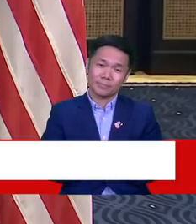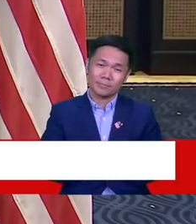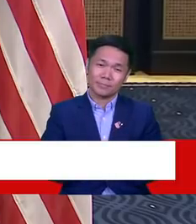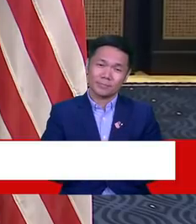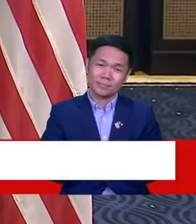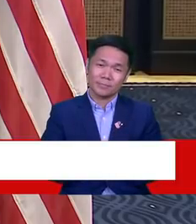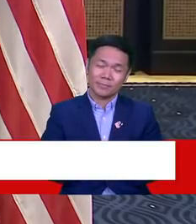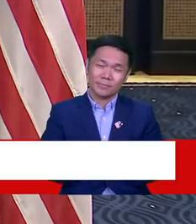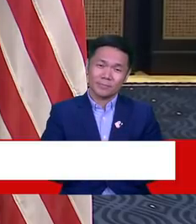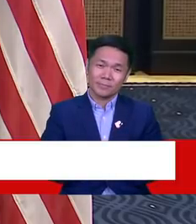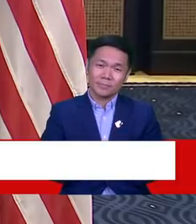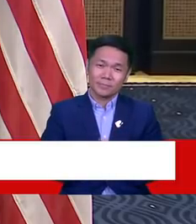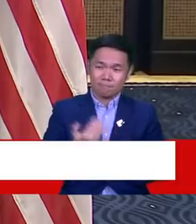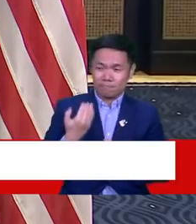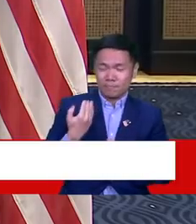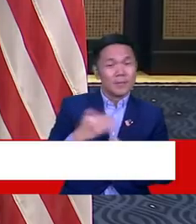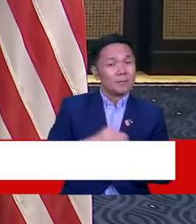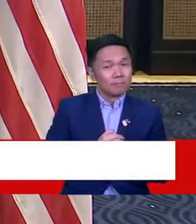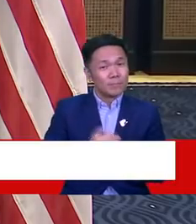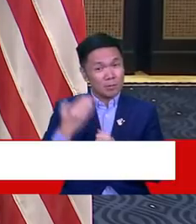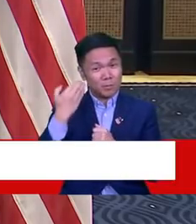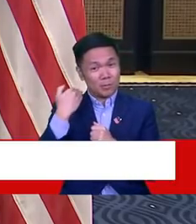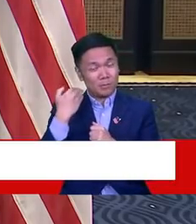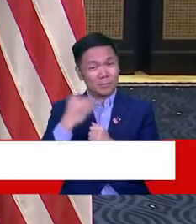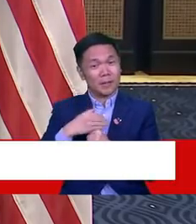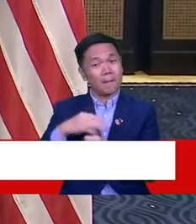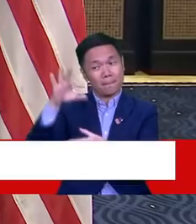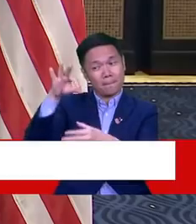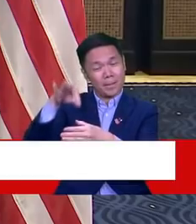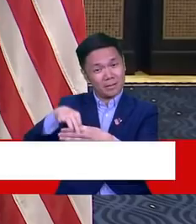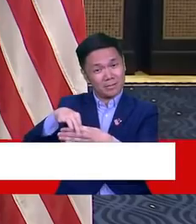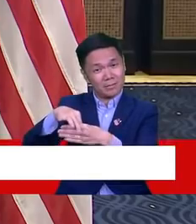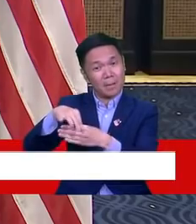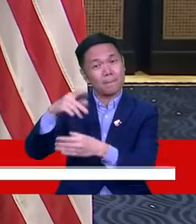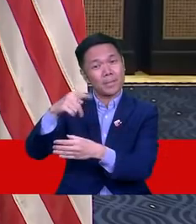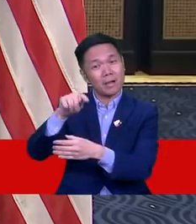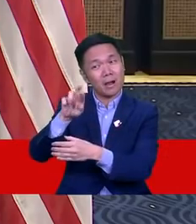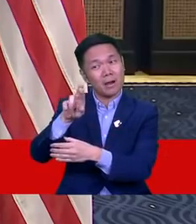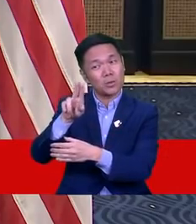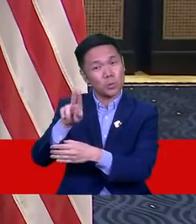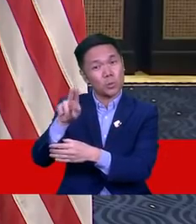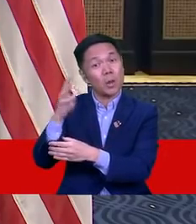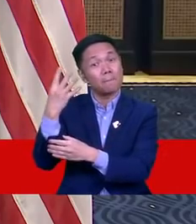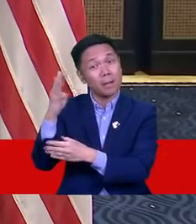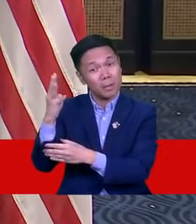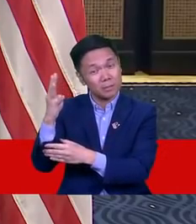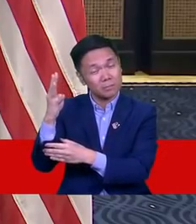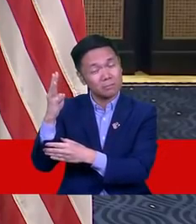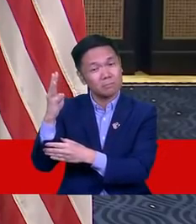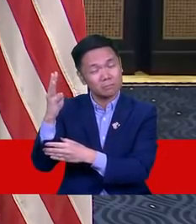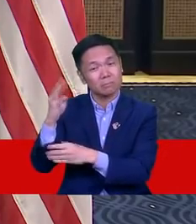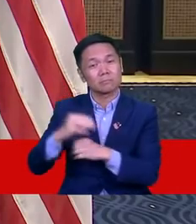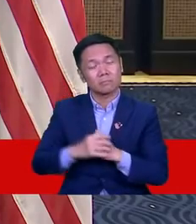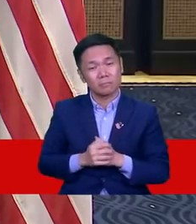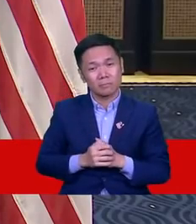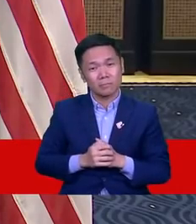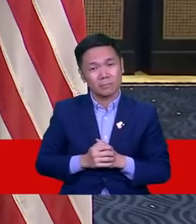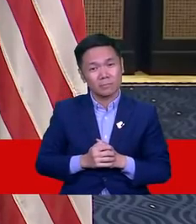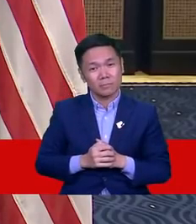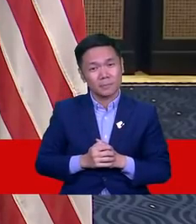kebersamaan termasuk wujud kaget sama Rantas Pati disusul anti Tahir dan Agung Al Sultan Abdullah Riyad dan Ust Abdullah Syah dalam